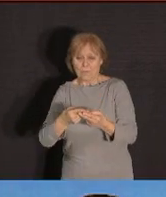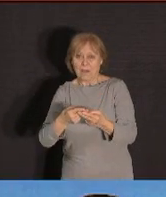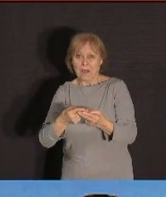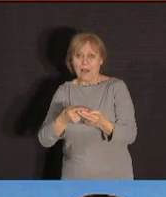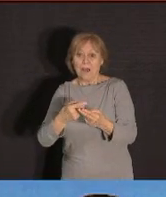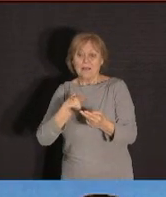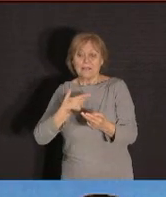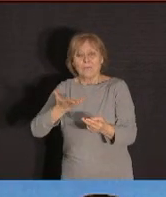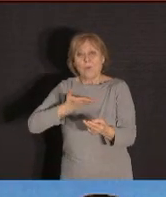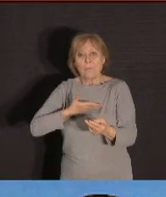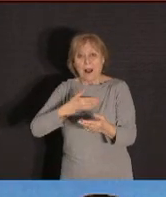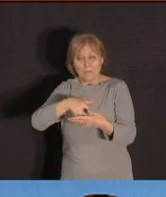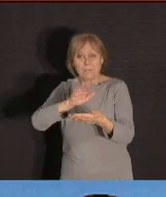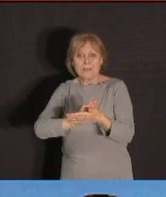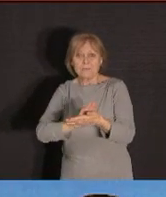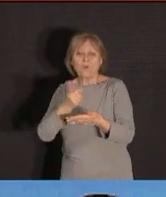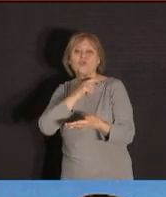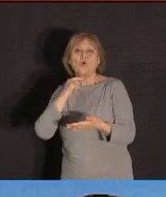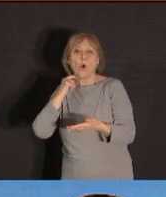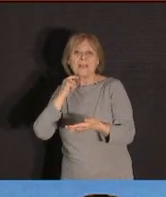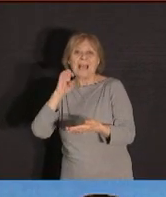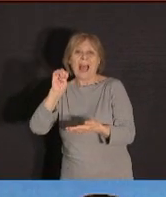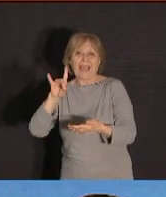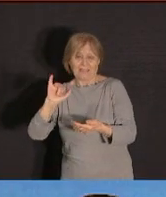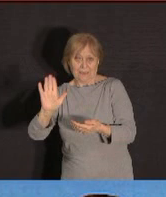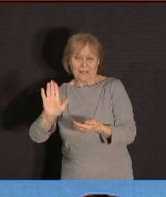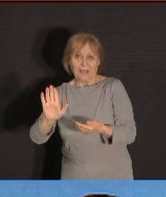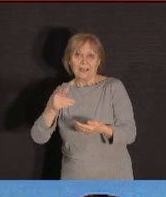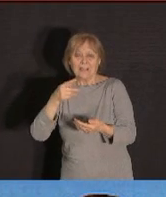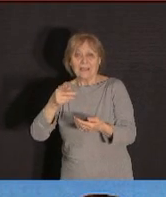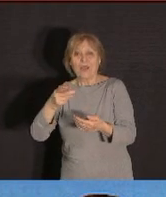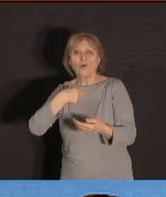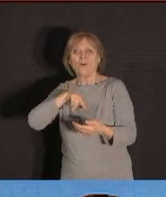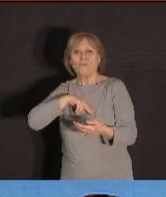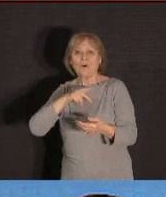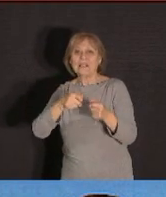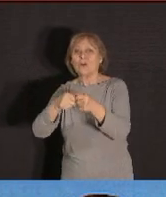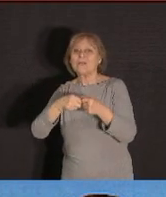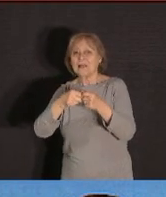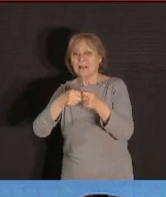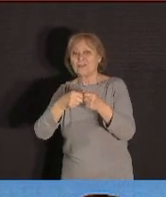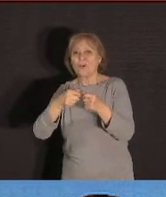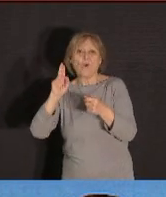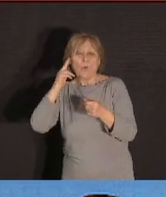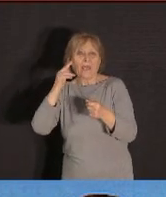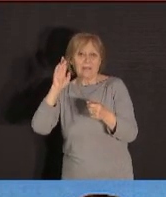sicer mi je v roke prišlo pismo duhovnika, gospoda Edija, ki je odgovoren za pastoralo gluhih in